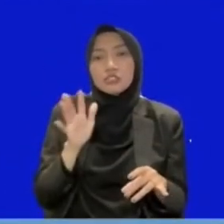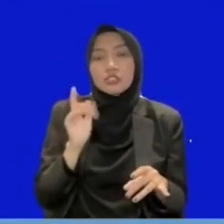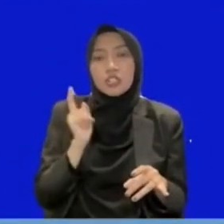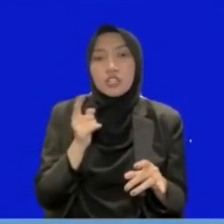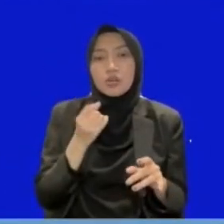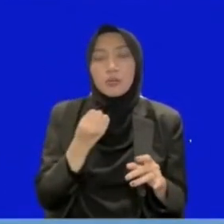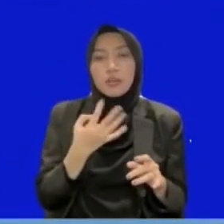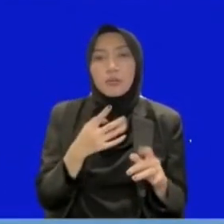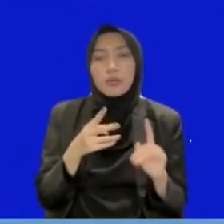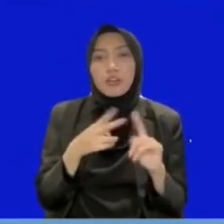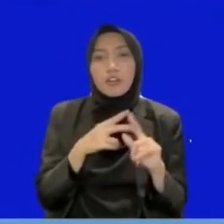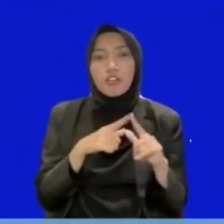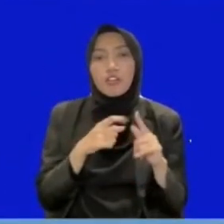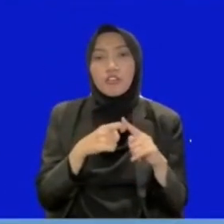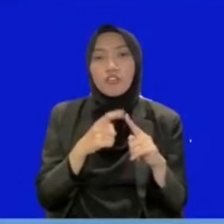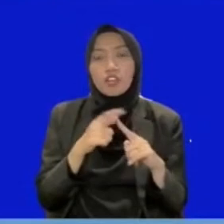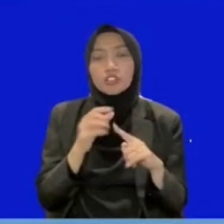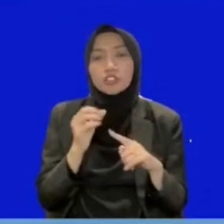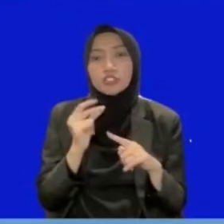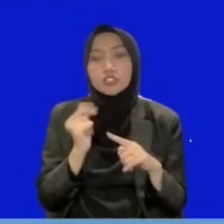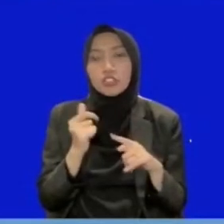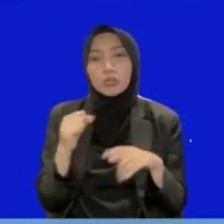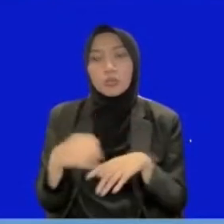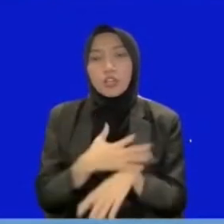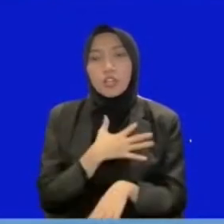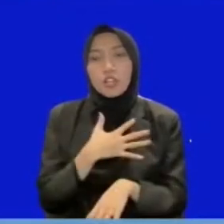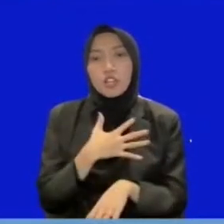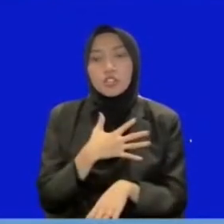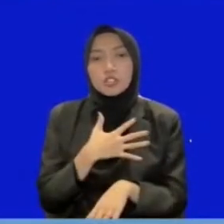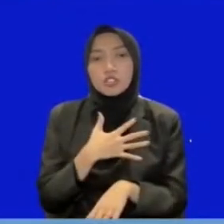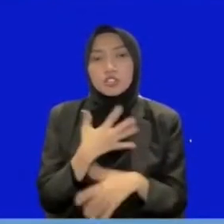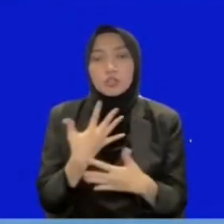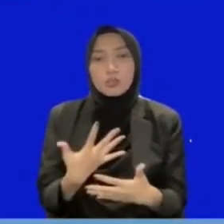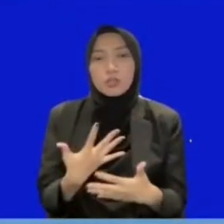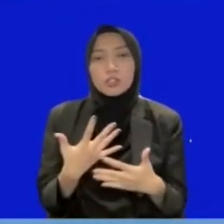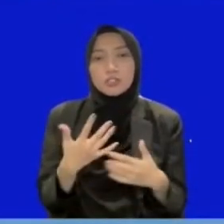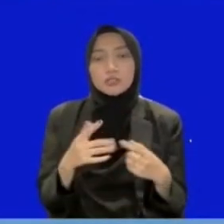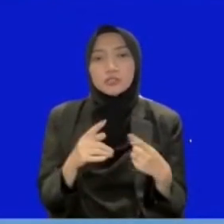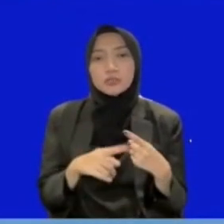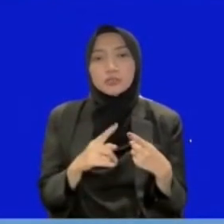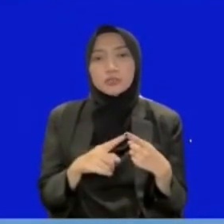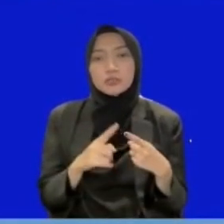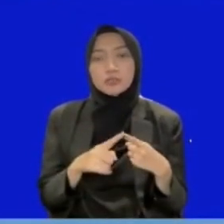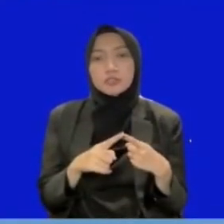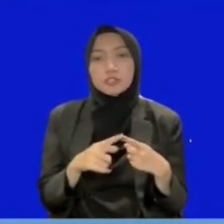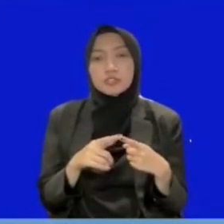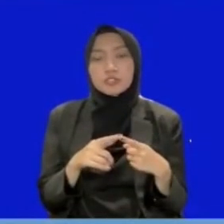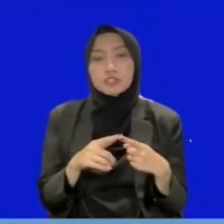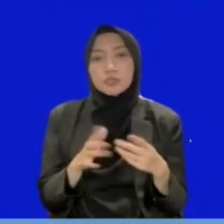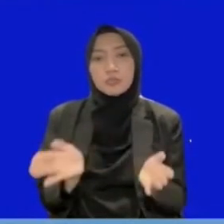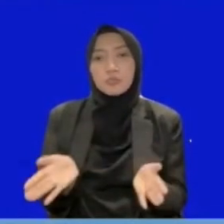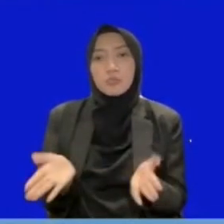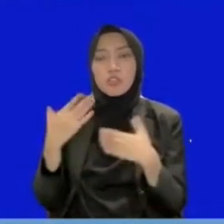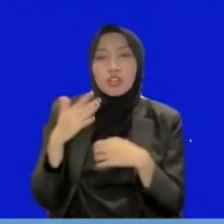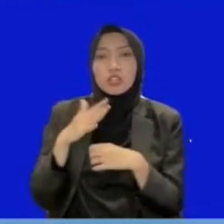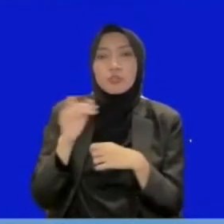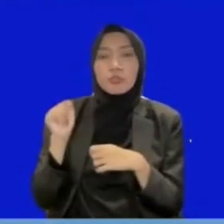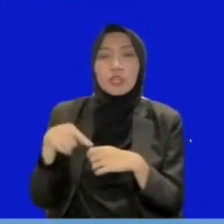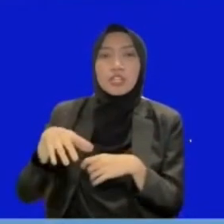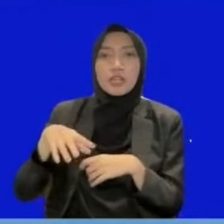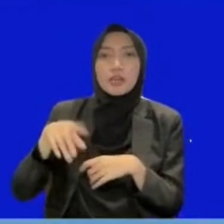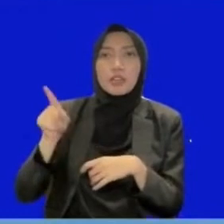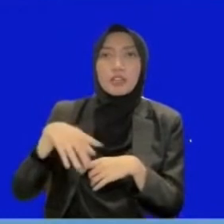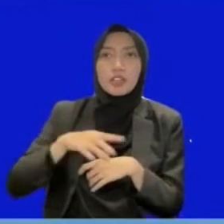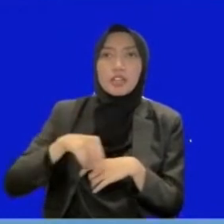beberapa faktor yang dapat mempengaruhi properti. Di antaranya yang pertama itu adalah tekanan dari pembangunan ya, penggunaan